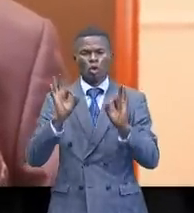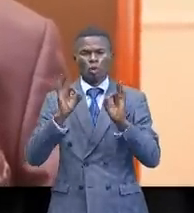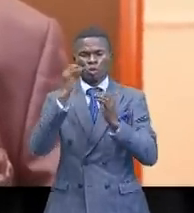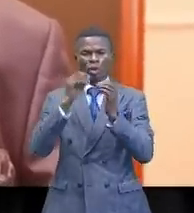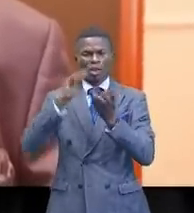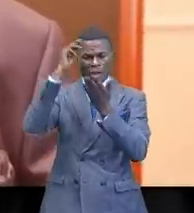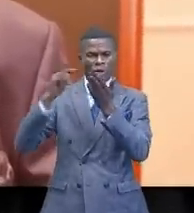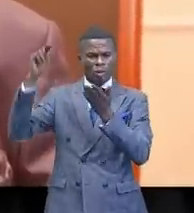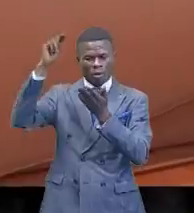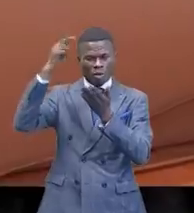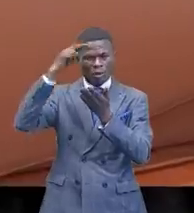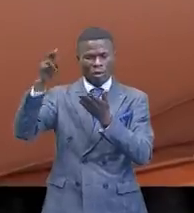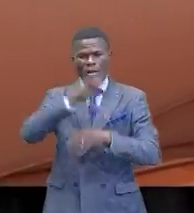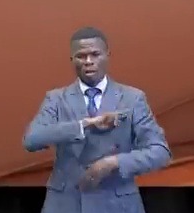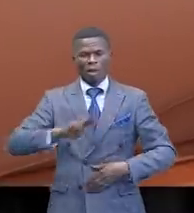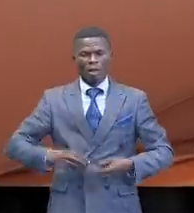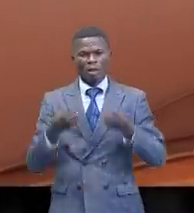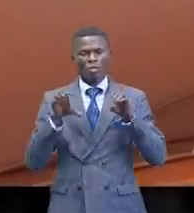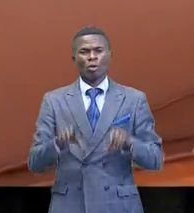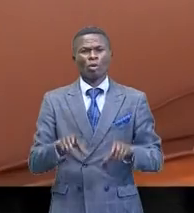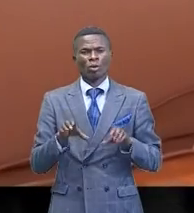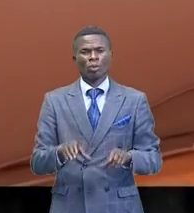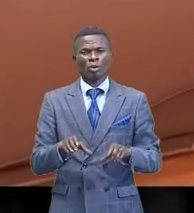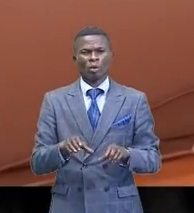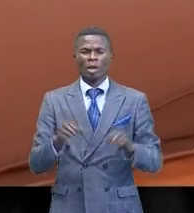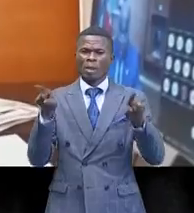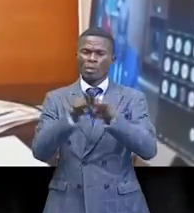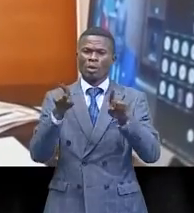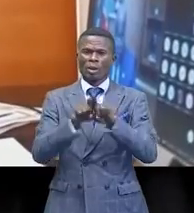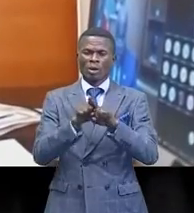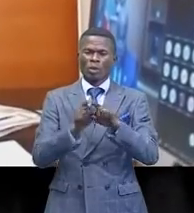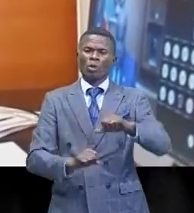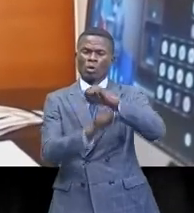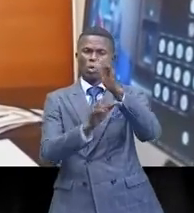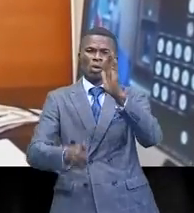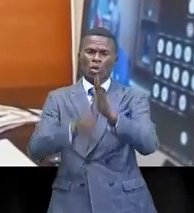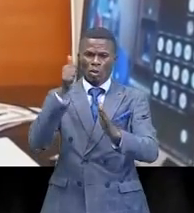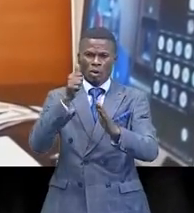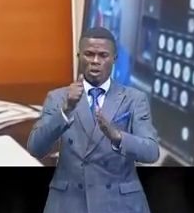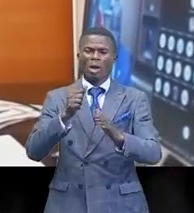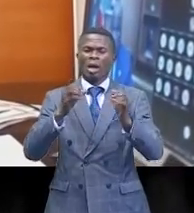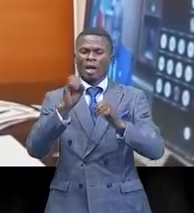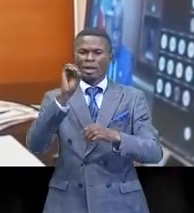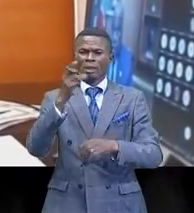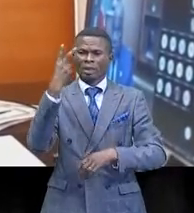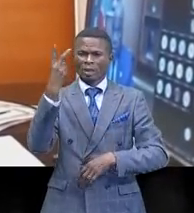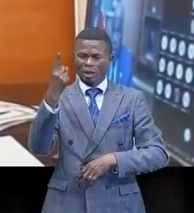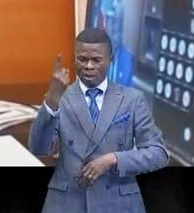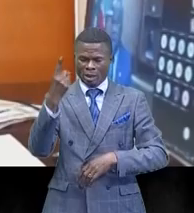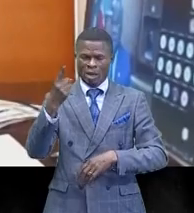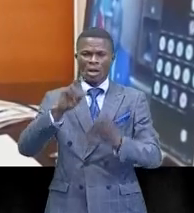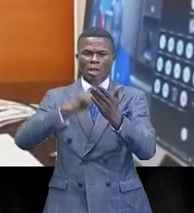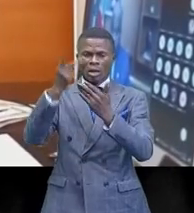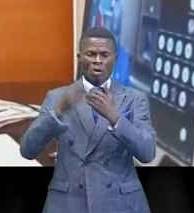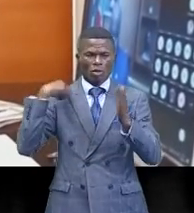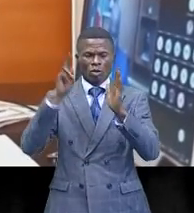et universitaire en République démocratique du Congo, conformément au pilier 11, axe 51 du programme d'action du